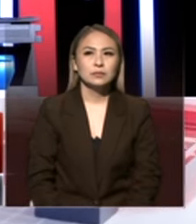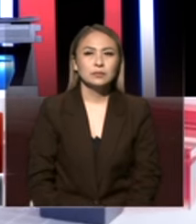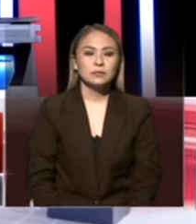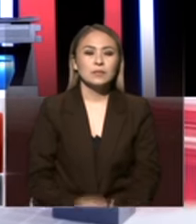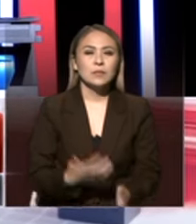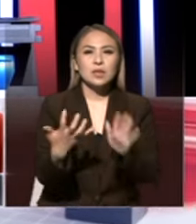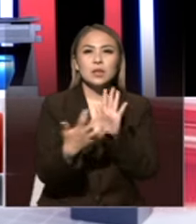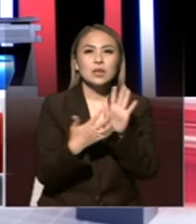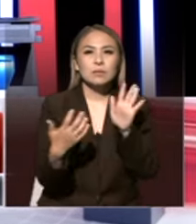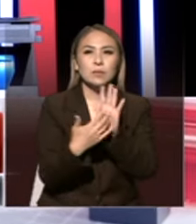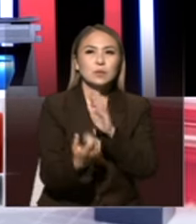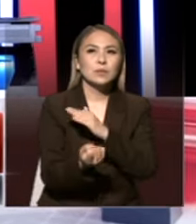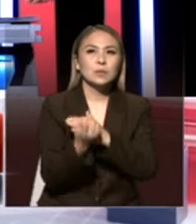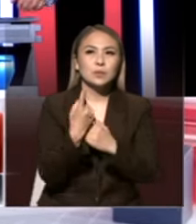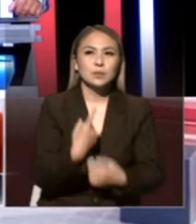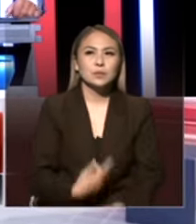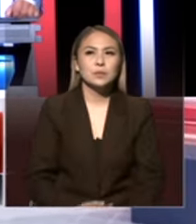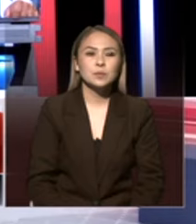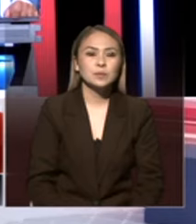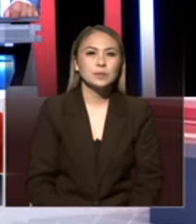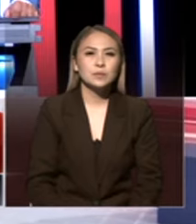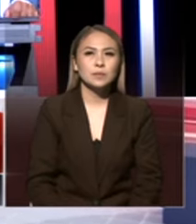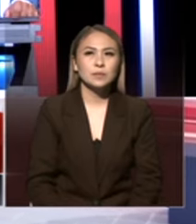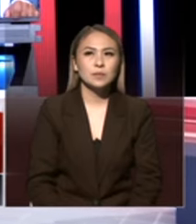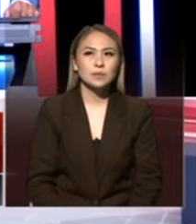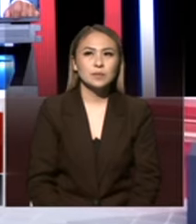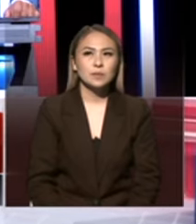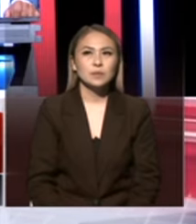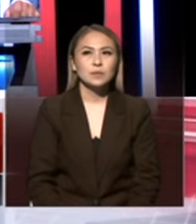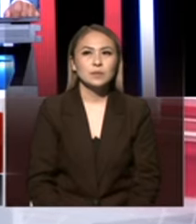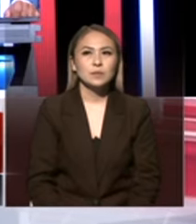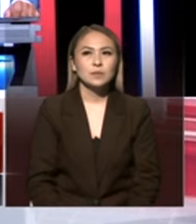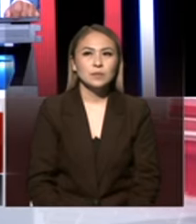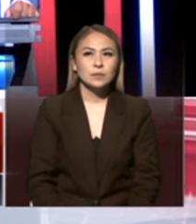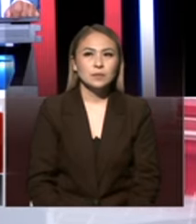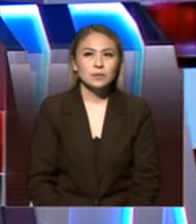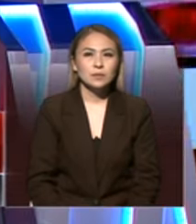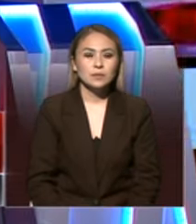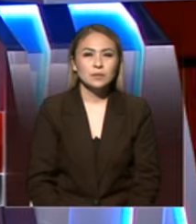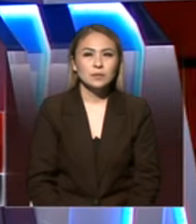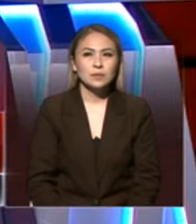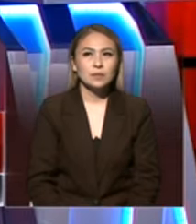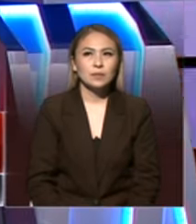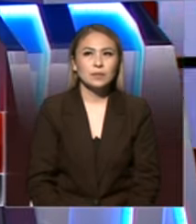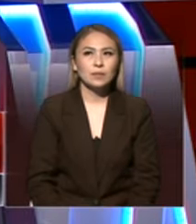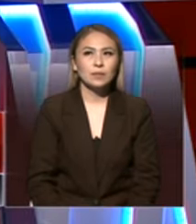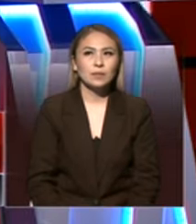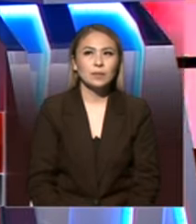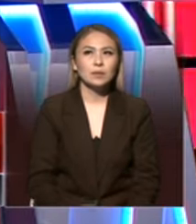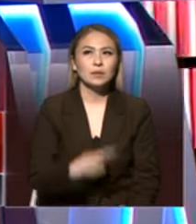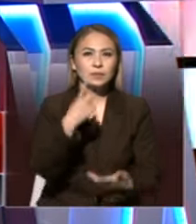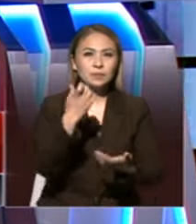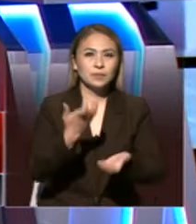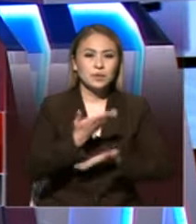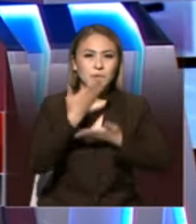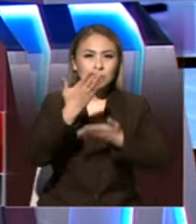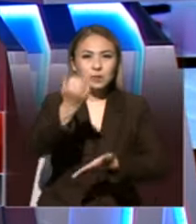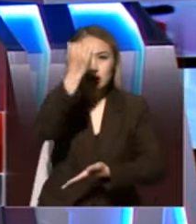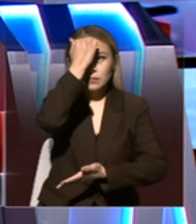Жетіспеушілік қайдан пайда болды? Айта береміз бе? Айта беріңіздер. Онда мына бірінші студияға шақырғандарыңызға рахмет.